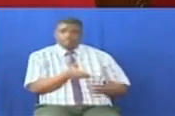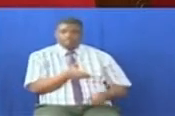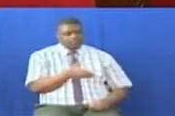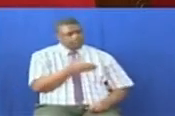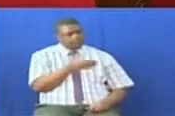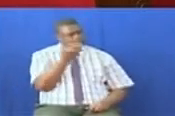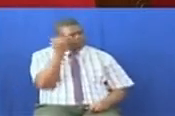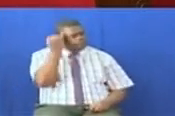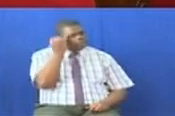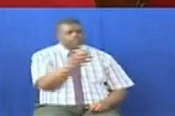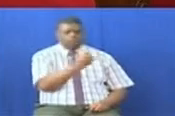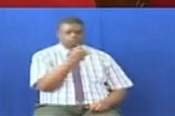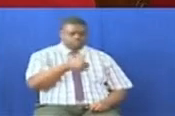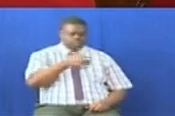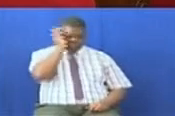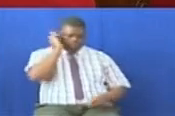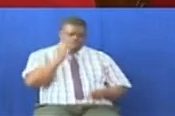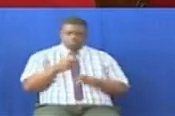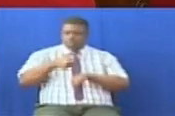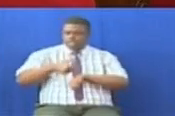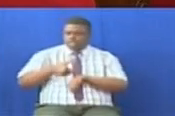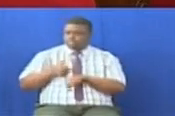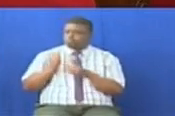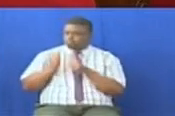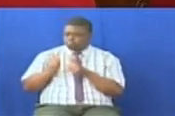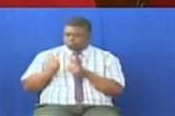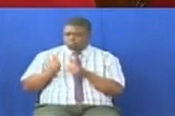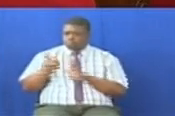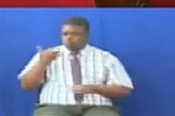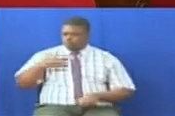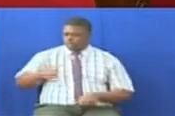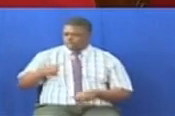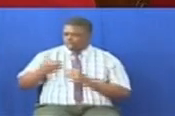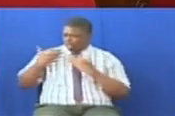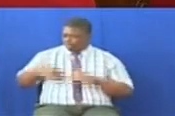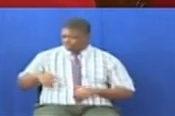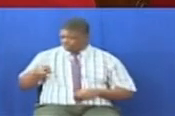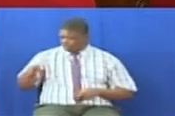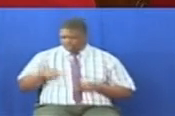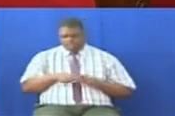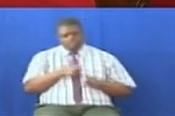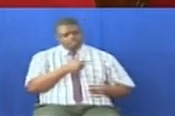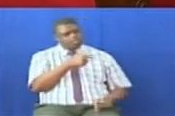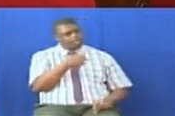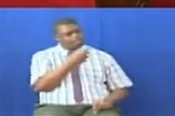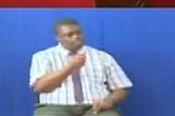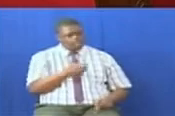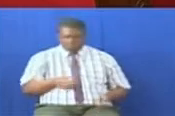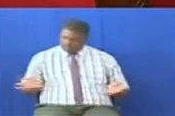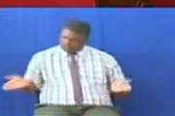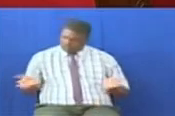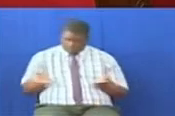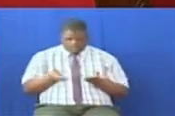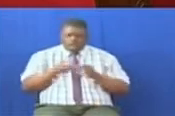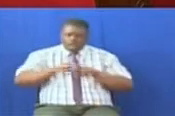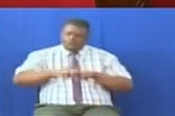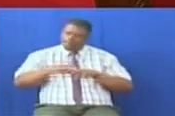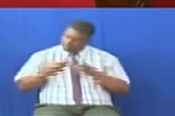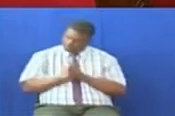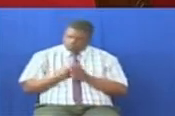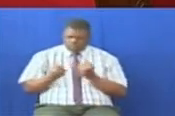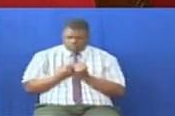ni wakati muafaka wa Wizara ya Afya na TAMISEMI kukaa kwa pamoja ili kutengeneza